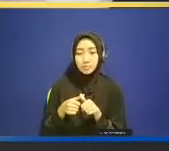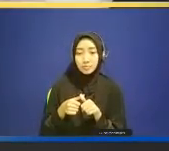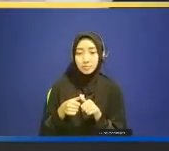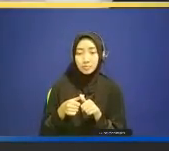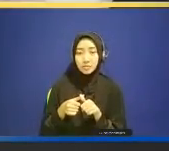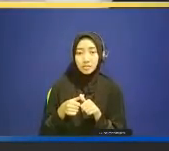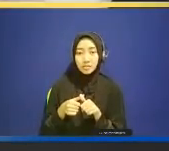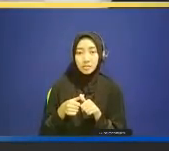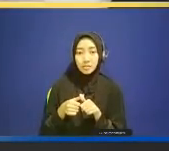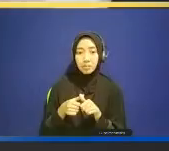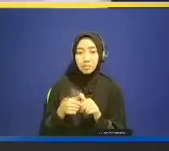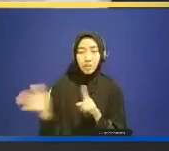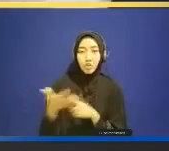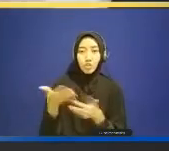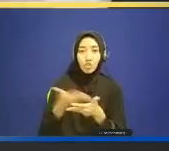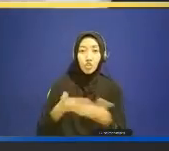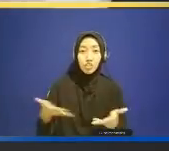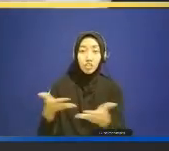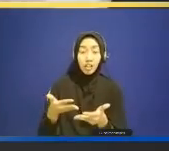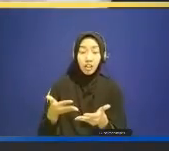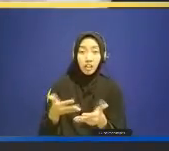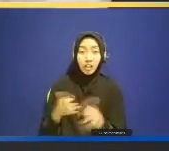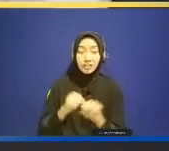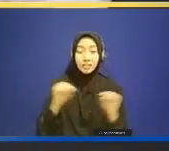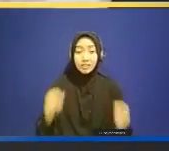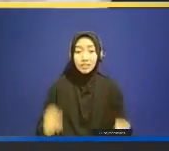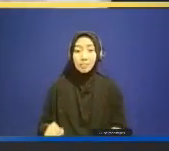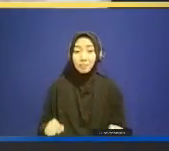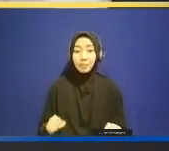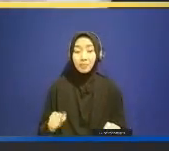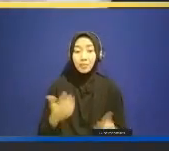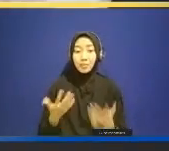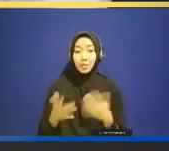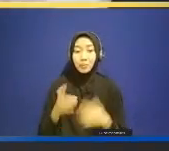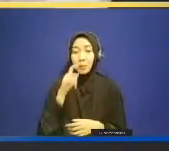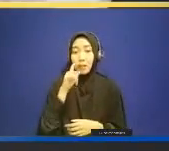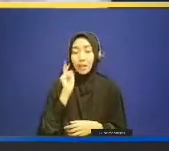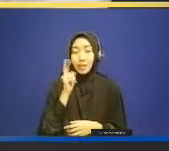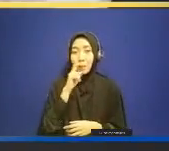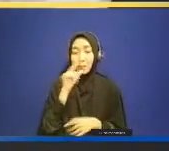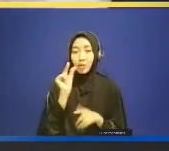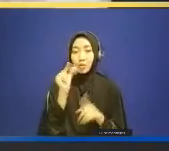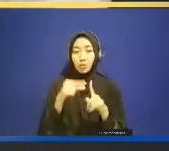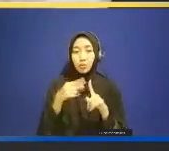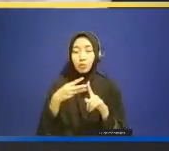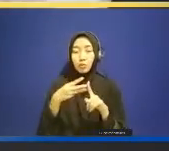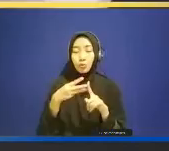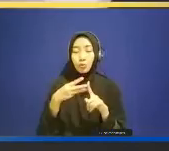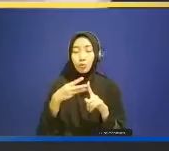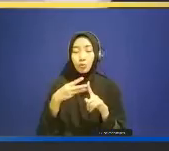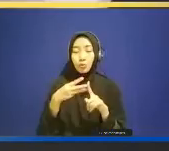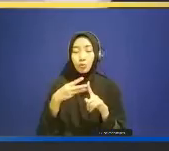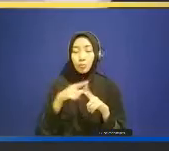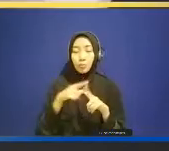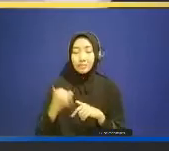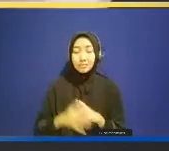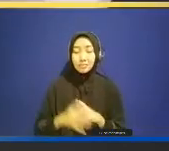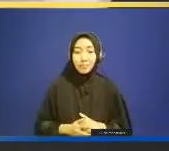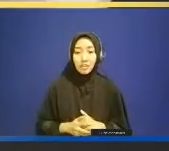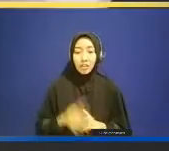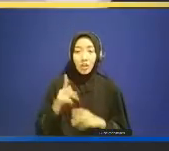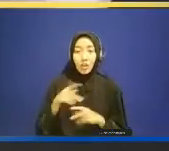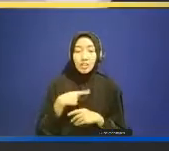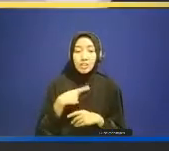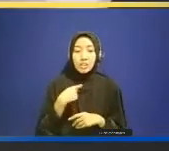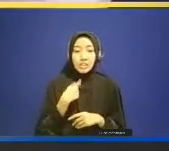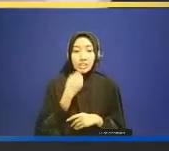erlin's OST ya kemudian mekanismenya ni Mumpung ada Pak ubaidi di sini mungkin kalau saya boleh